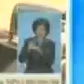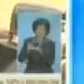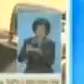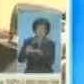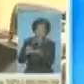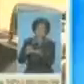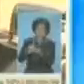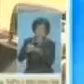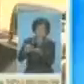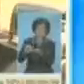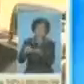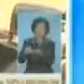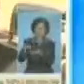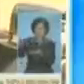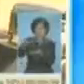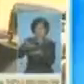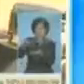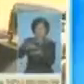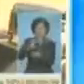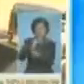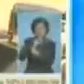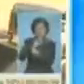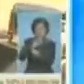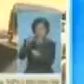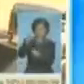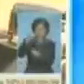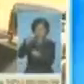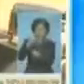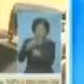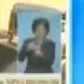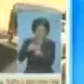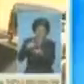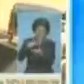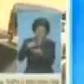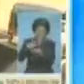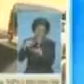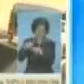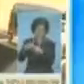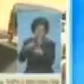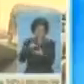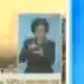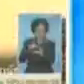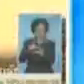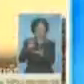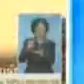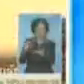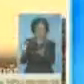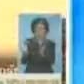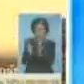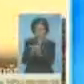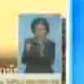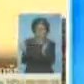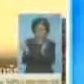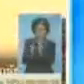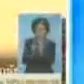าก่อนหน้านี้เนี่ยจำได้ว่า 2-3 วันที่แล้วเนี่ยพูดในทำนองให้ท้ายตำรวจที่รับตะเอียแต่นั้นก็มีคนวิพากษ์วิจารณ์เยอะแล้วนะ